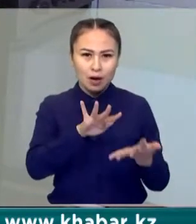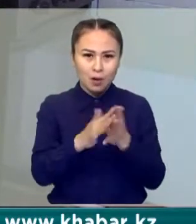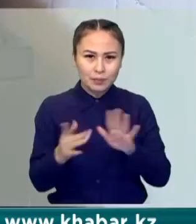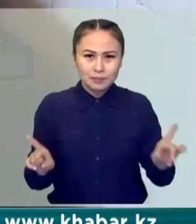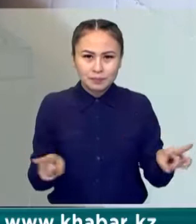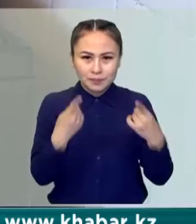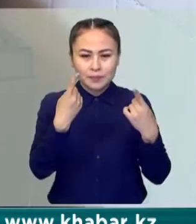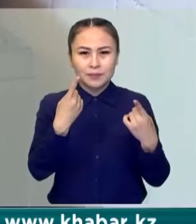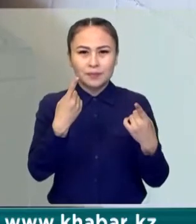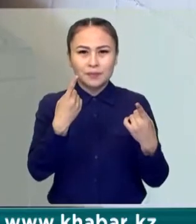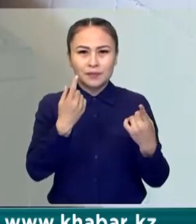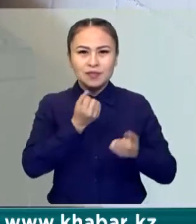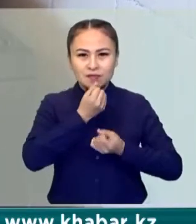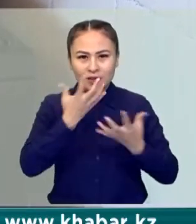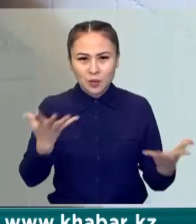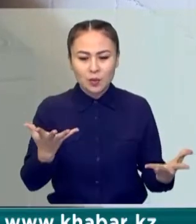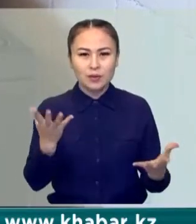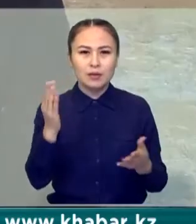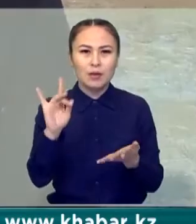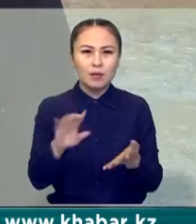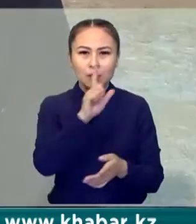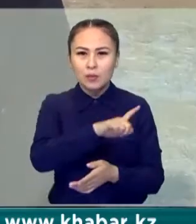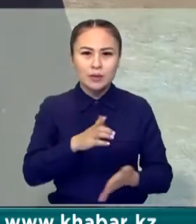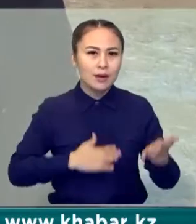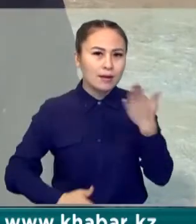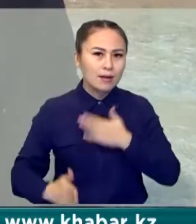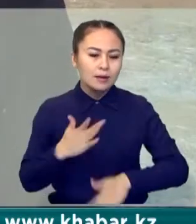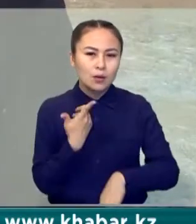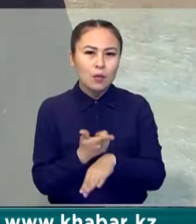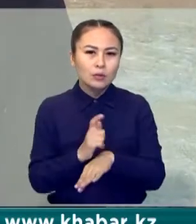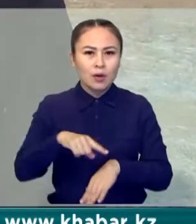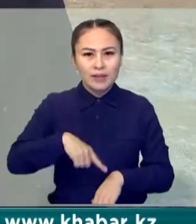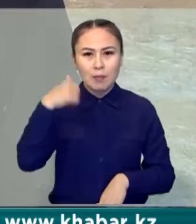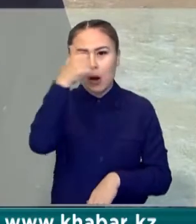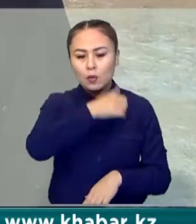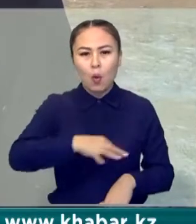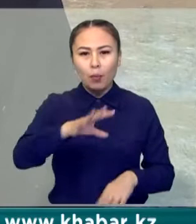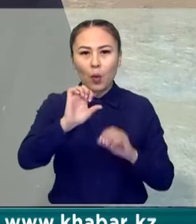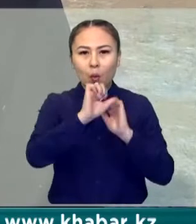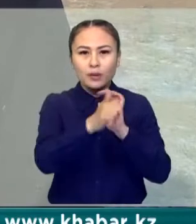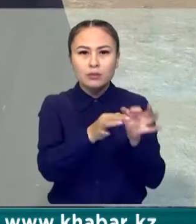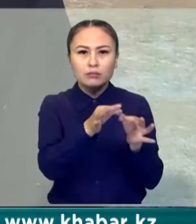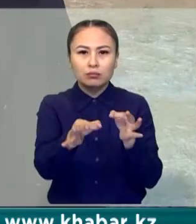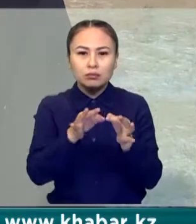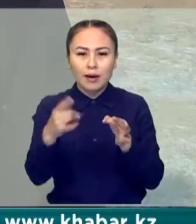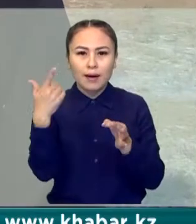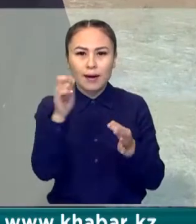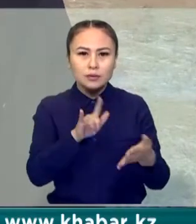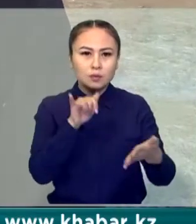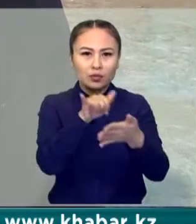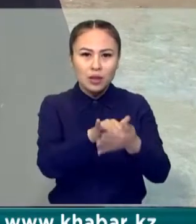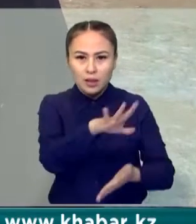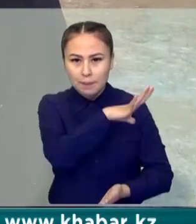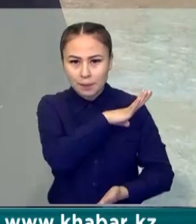жатыр, гүлденіп келе жатыр. Халықтың қуанышында шегі жоқ. Биыл облыста 16 елді мекенге газ тарту жұмыстары жүрді.